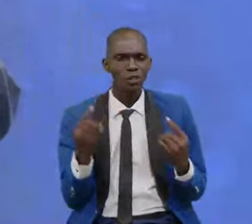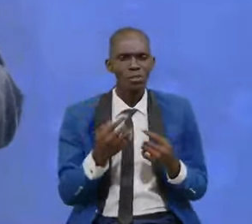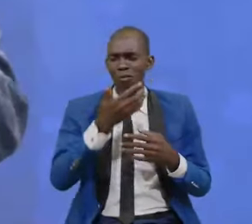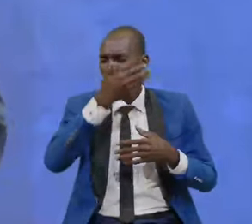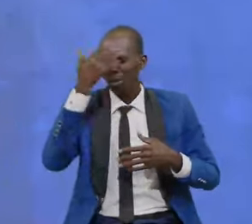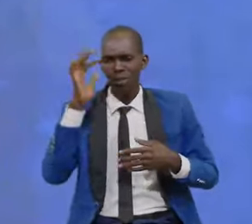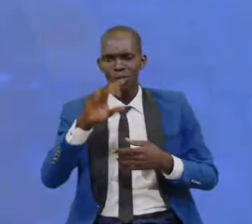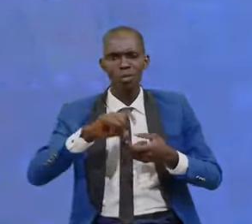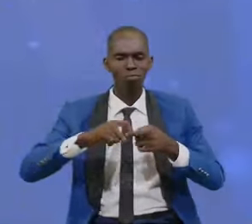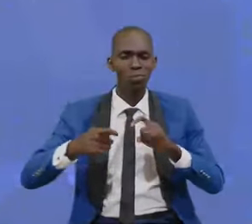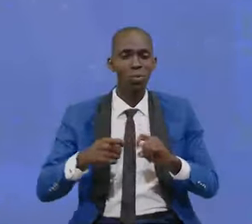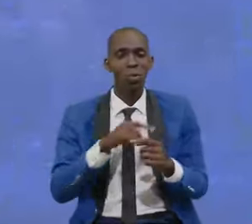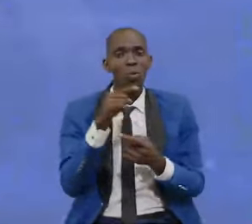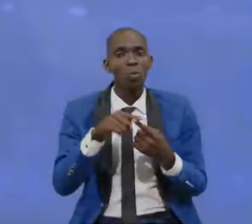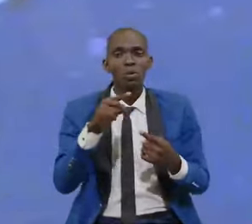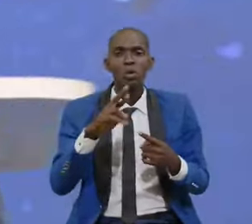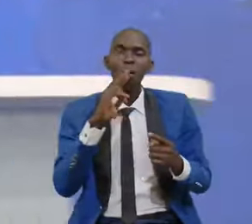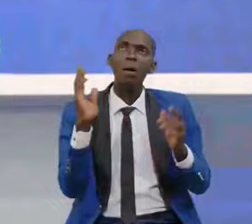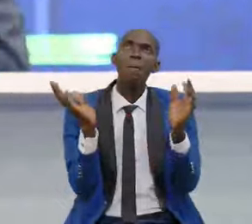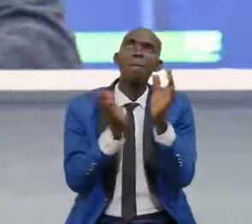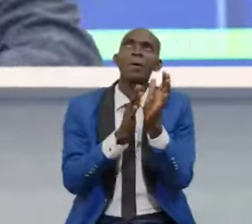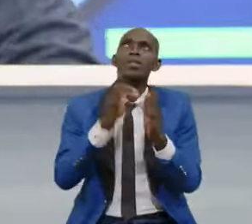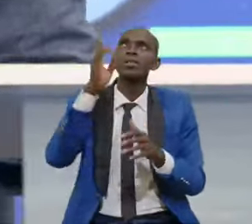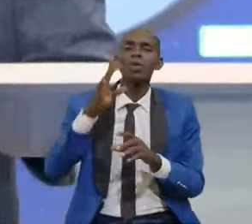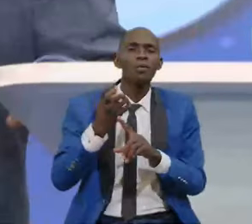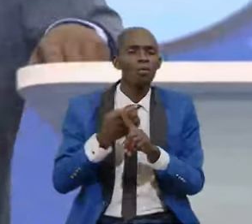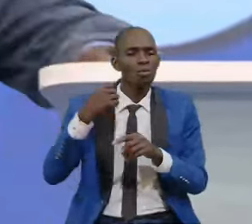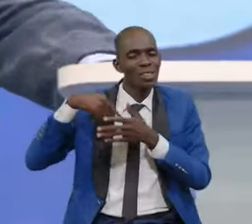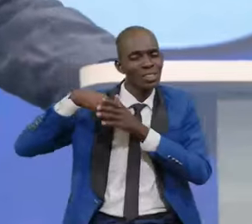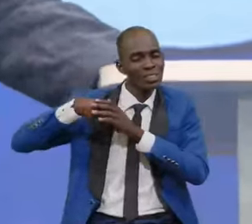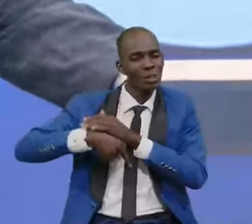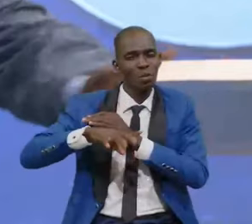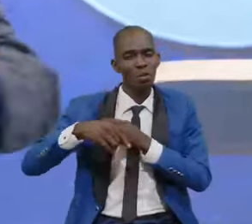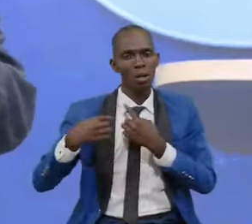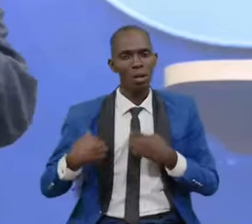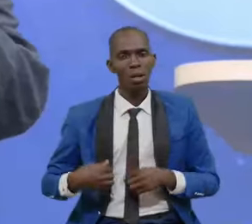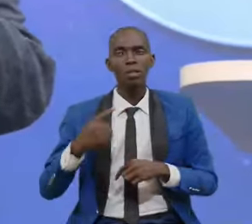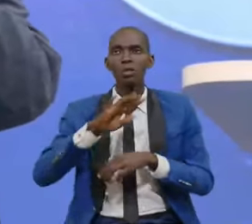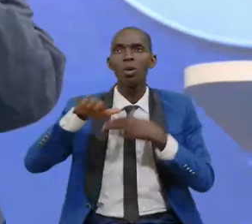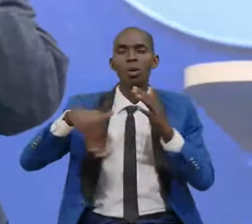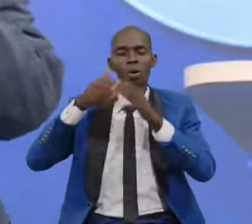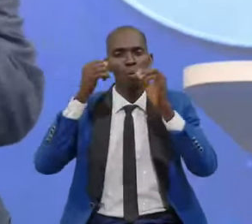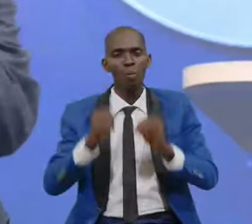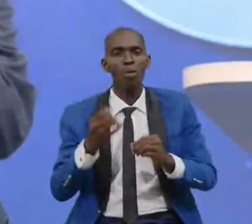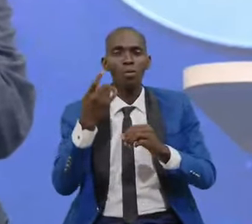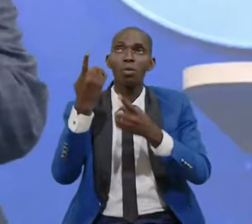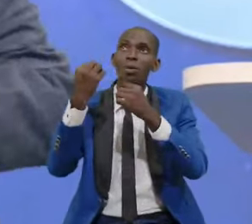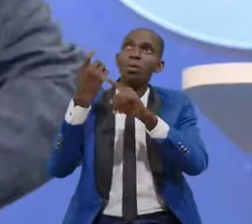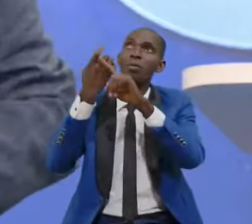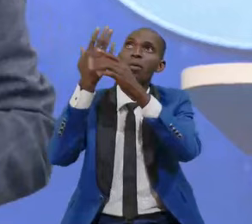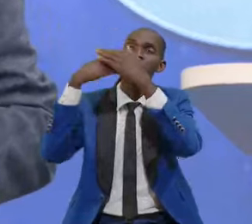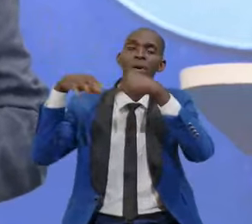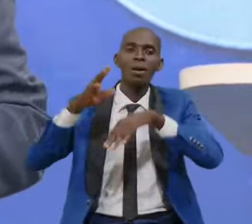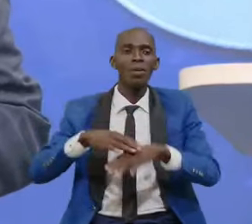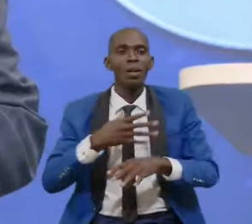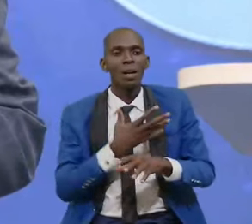oublies tout. Quand tu loues Dieu, du plus profond de ton cœur, le Dieu Tout-Puissant vient du ciel et il siège